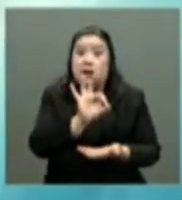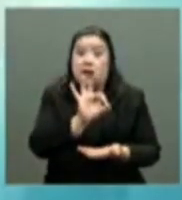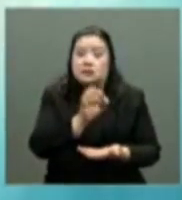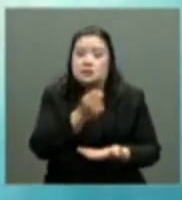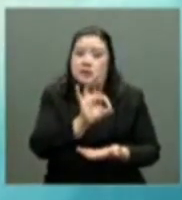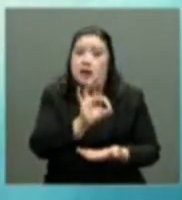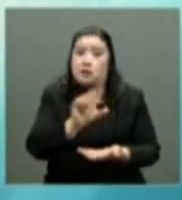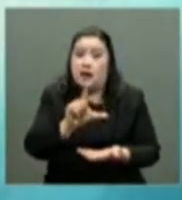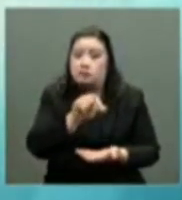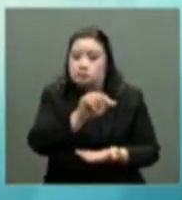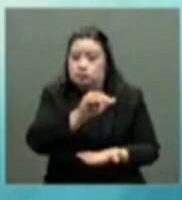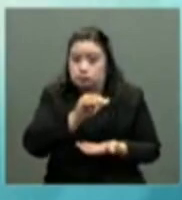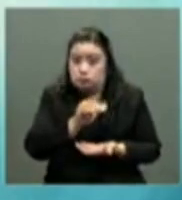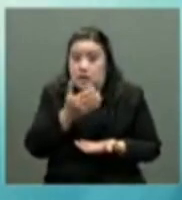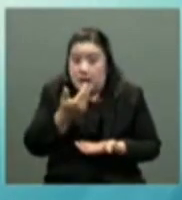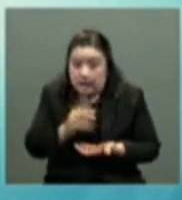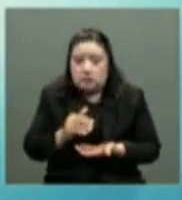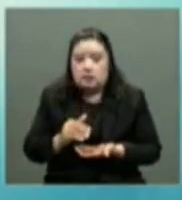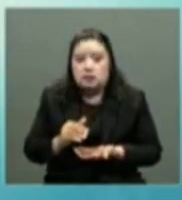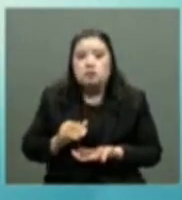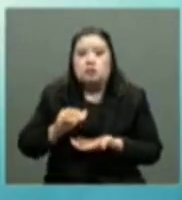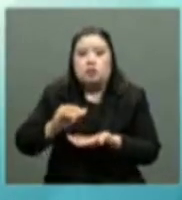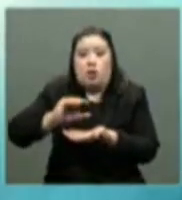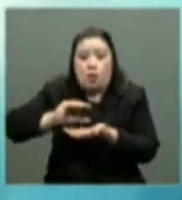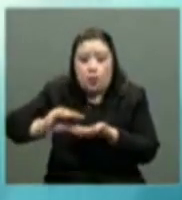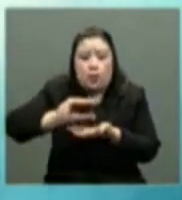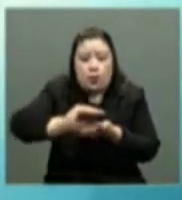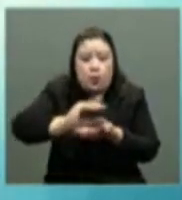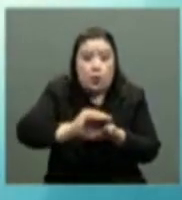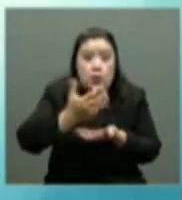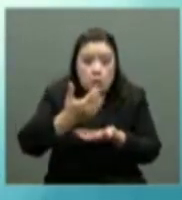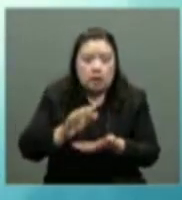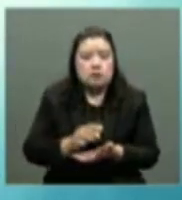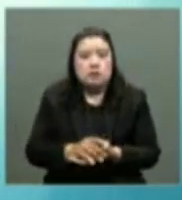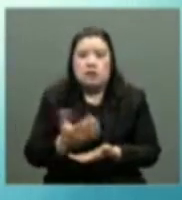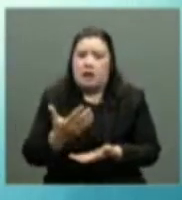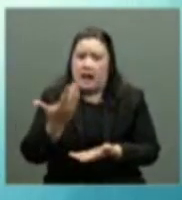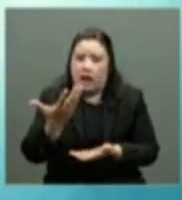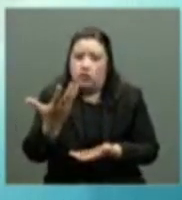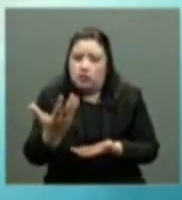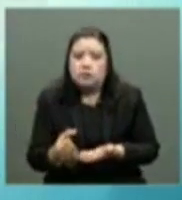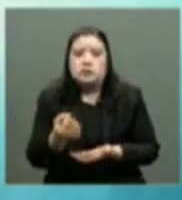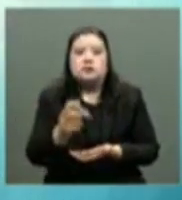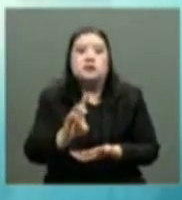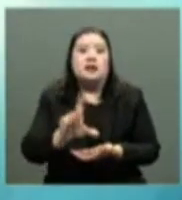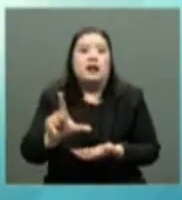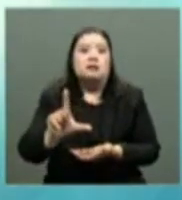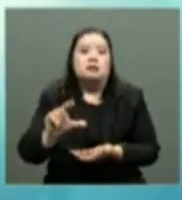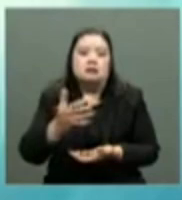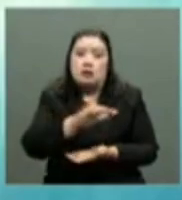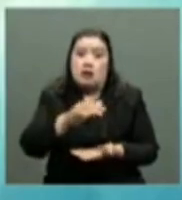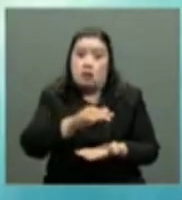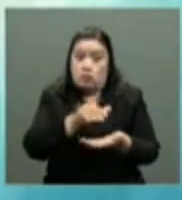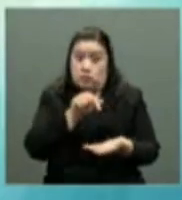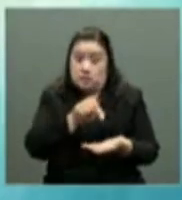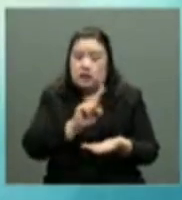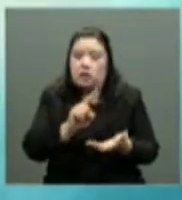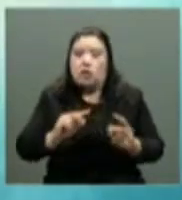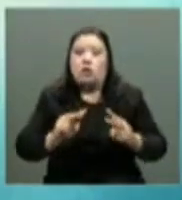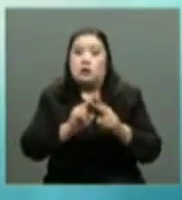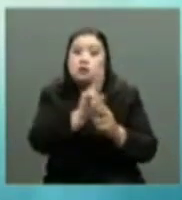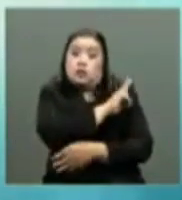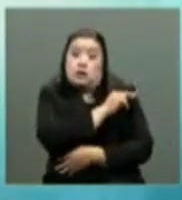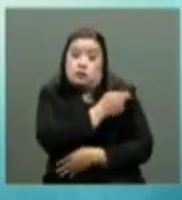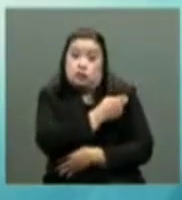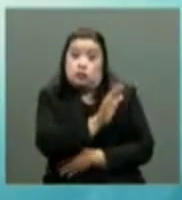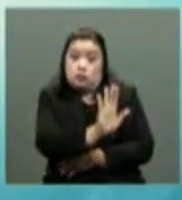ครับแล้วก็ส่งมอบไปแล้ว16ล้านชิ้นเกือบ17ล้านชิ้นอันนี้ของทางกระทรวงสาธารณสุขของทาง